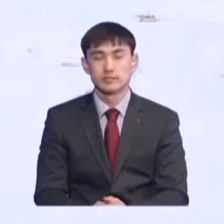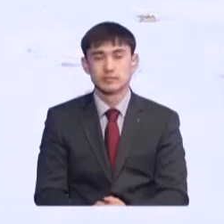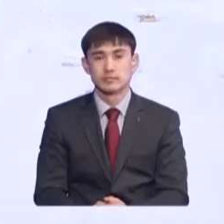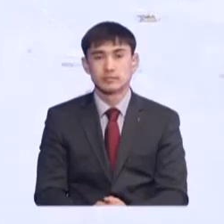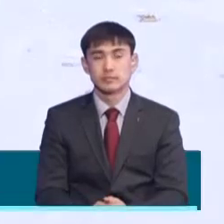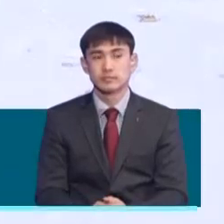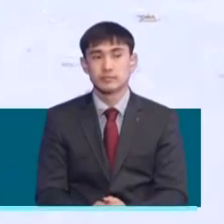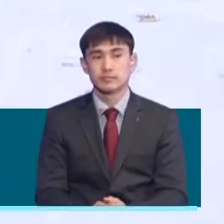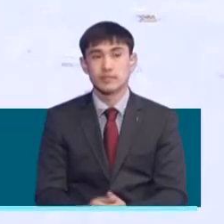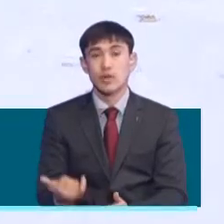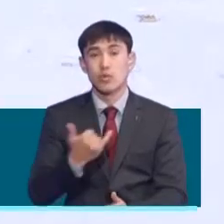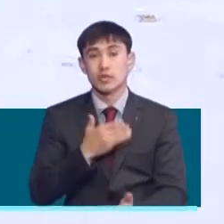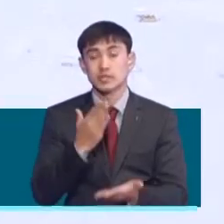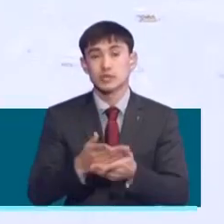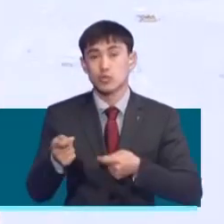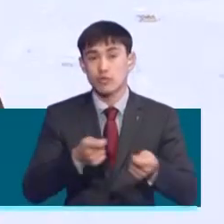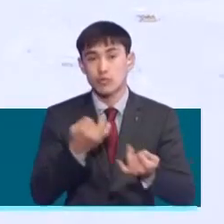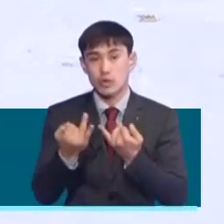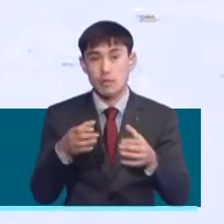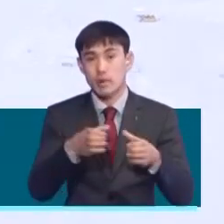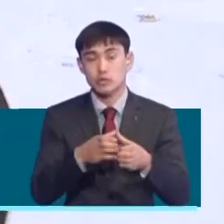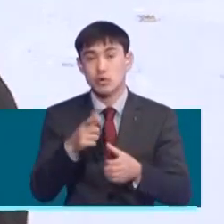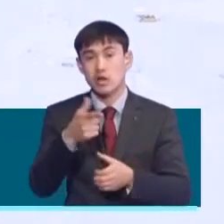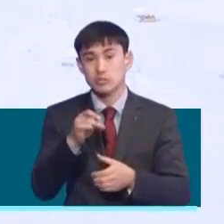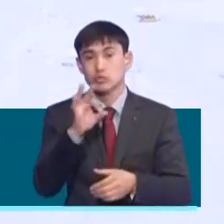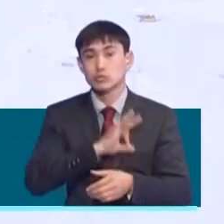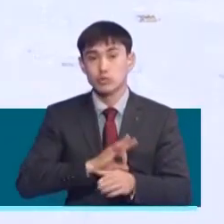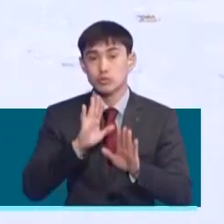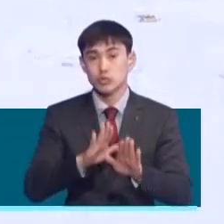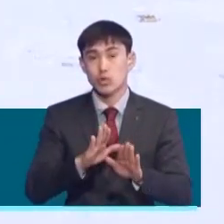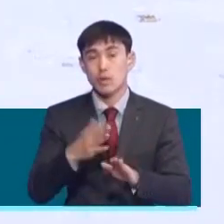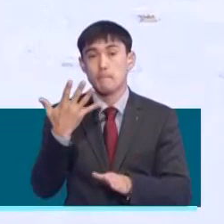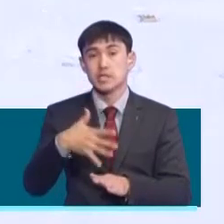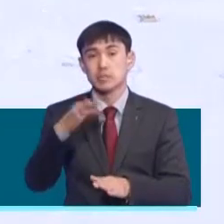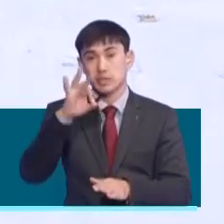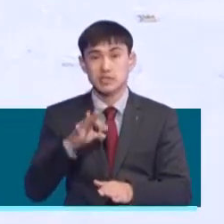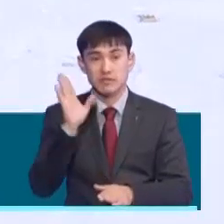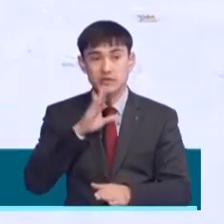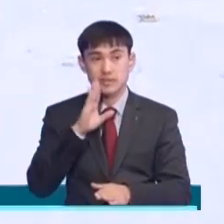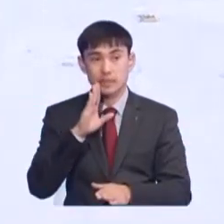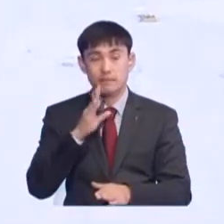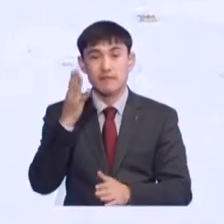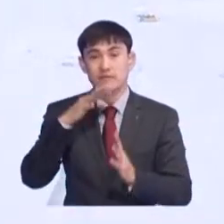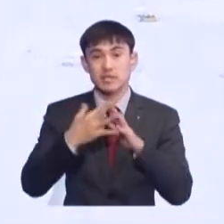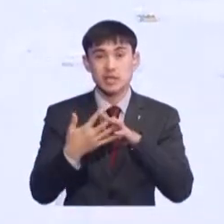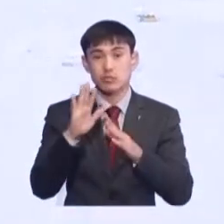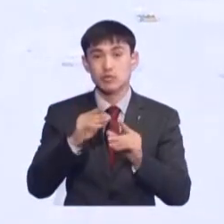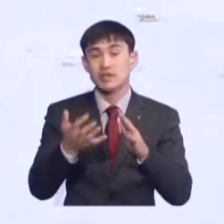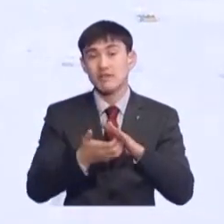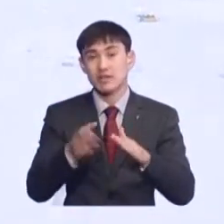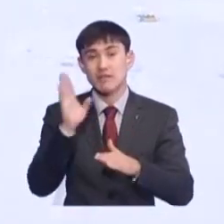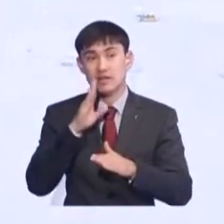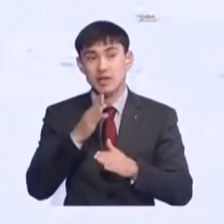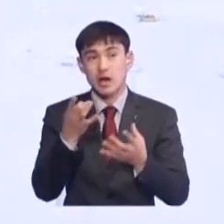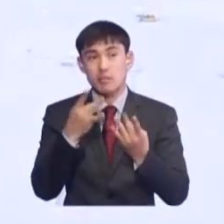сельчан у нас оговорено с руководством компании что гэз будет использовать только 50% воды когда в селе будет наблюдаться нехватка воды